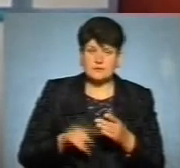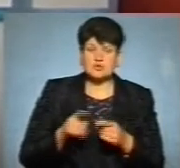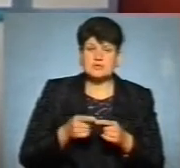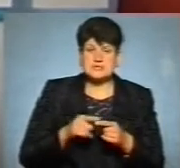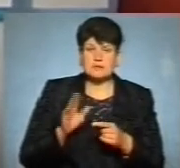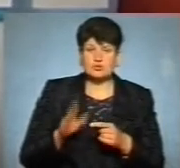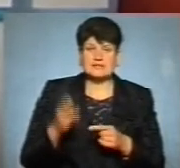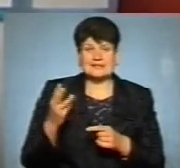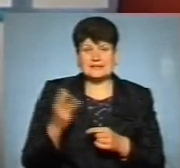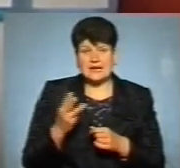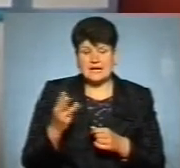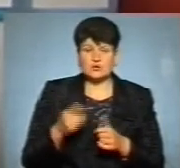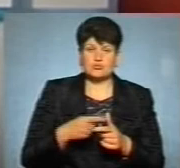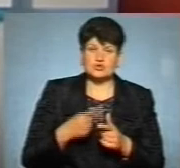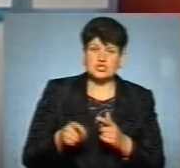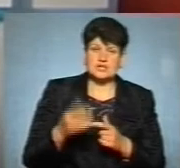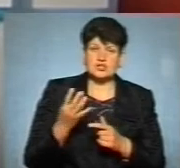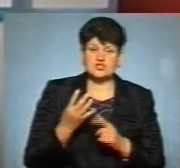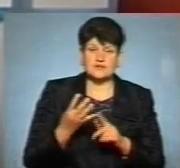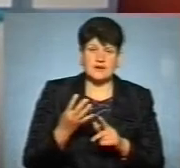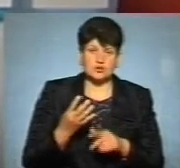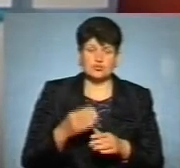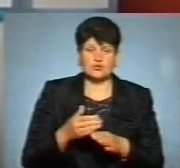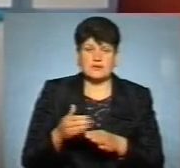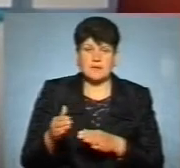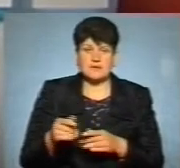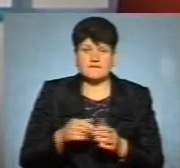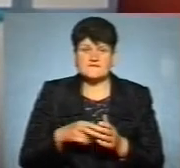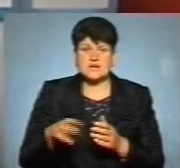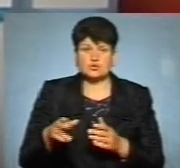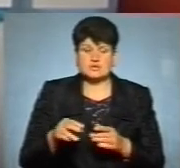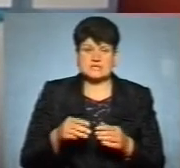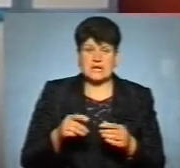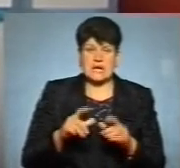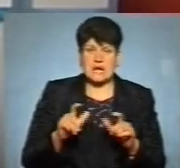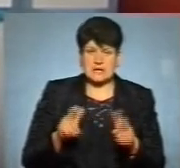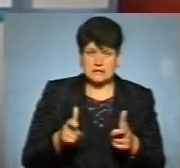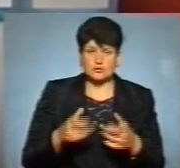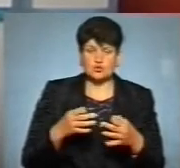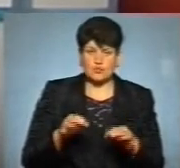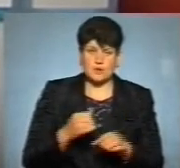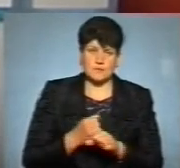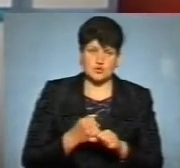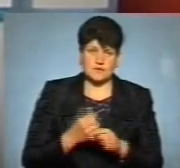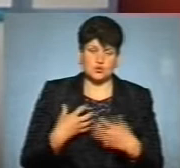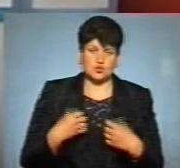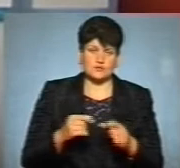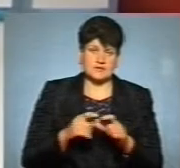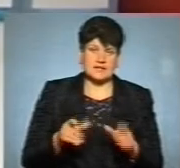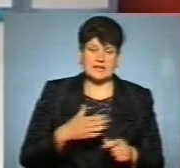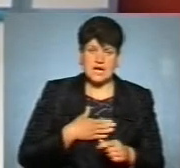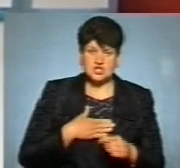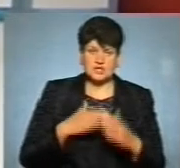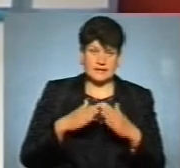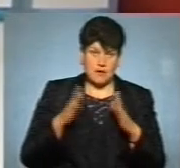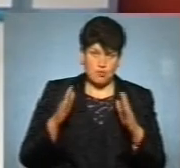буде на третьому чи на четвертому етапі виходу з карантину, що дозволиться таки функціонувати оздоровчим закладам. Наші табори, якщо